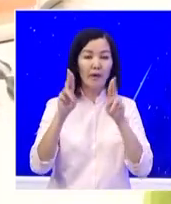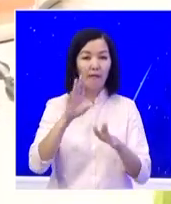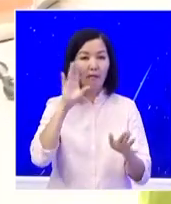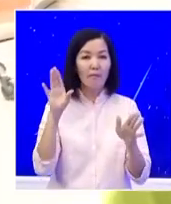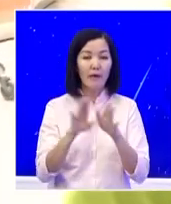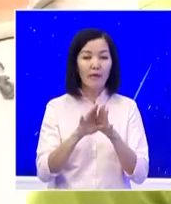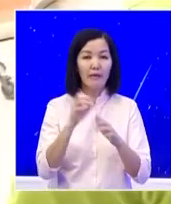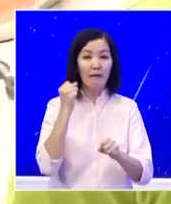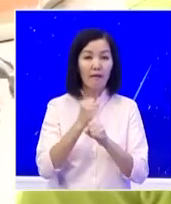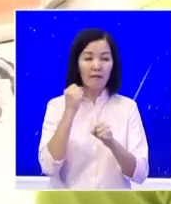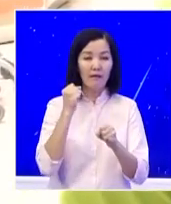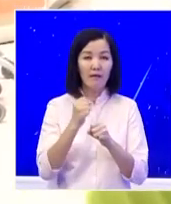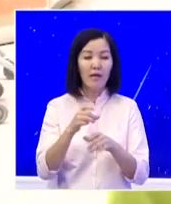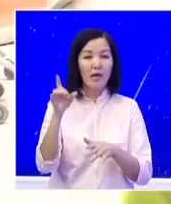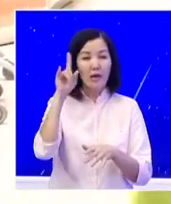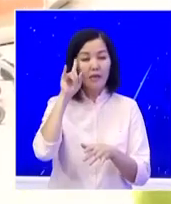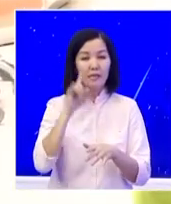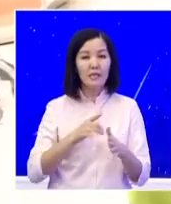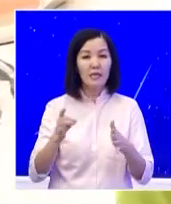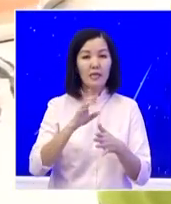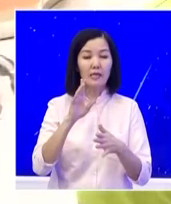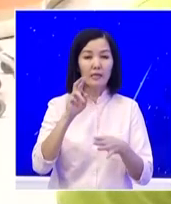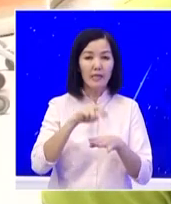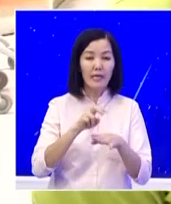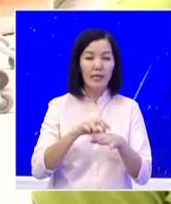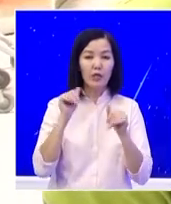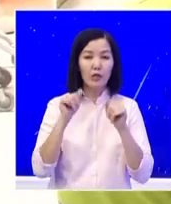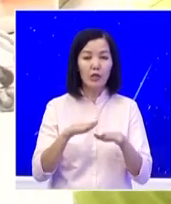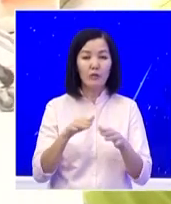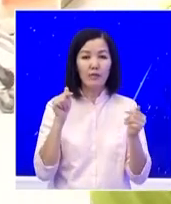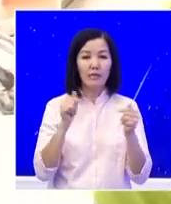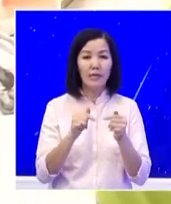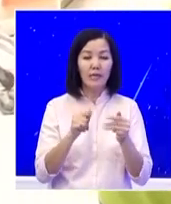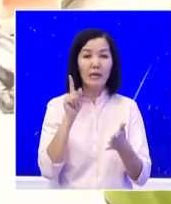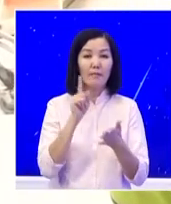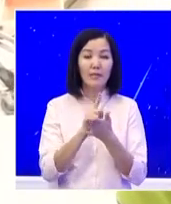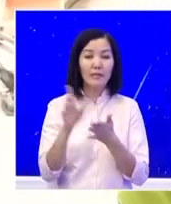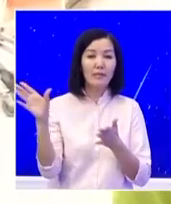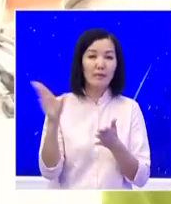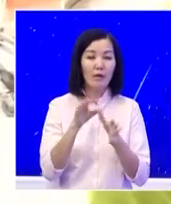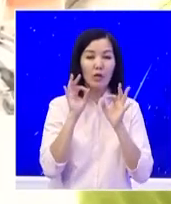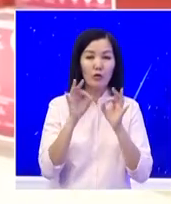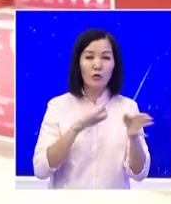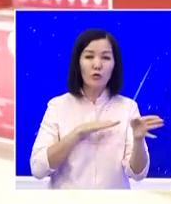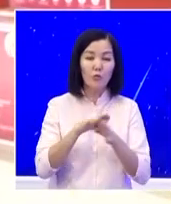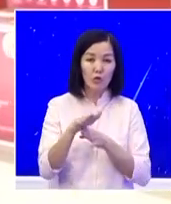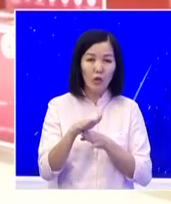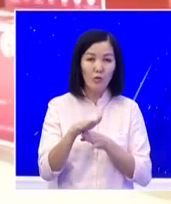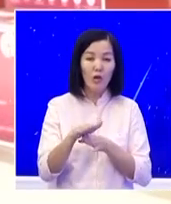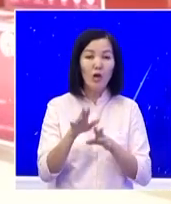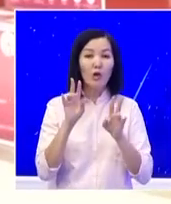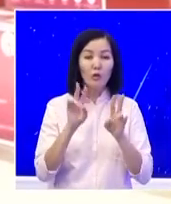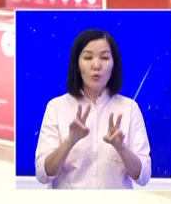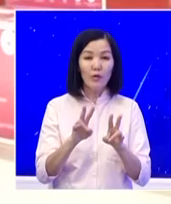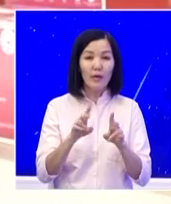сақталған. Қазақстан Республикасының бас санитарлық дәрігерінің шешіміне сәйкес қойылған міндеттердің бәрі жүзеге асырылуда. Мұнда тек